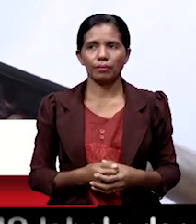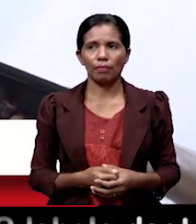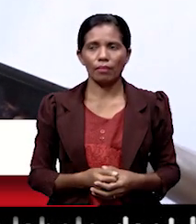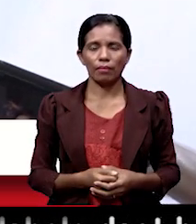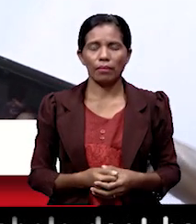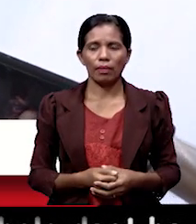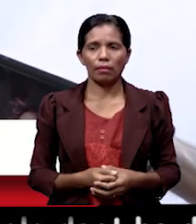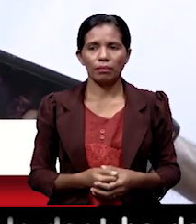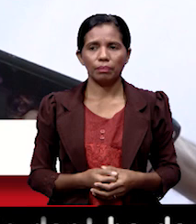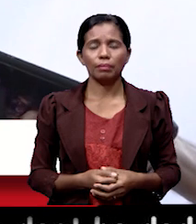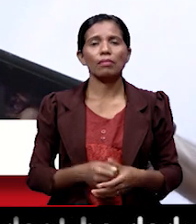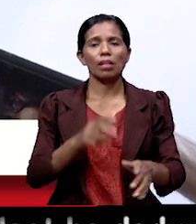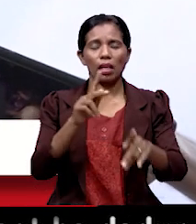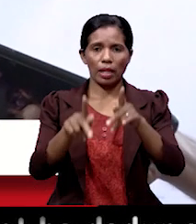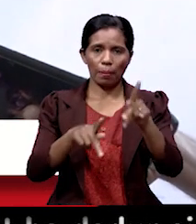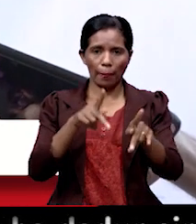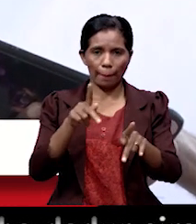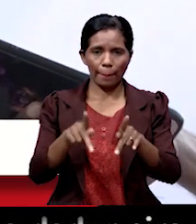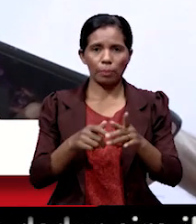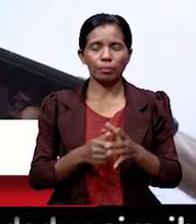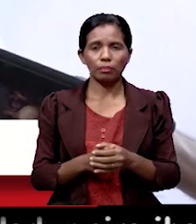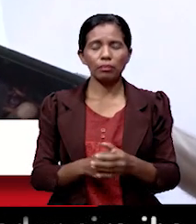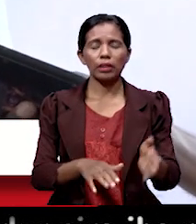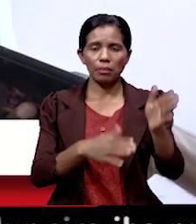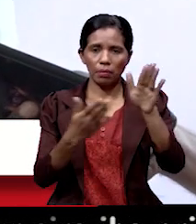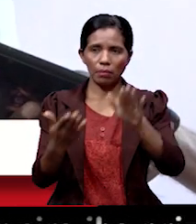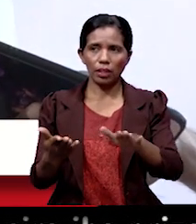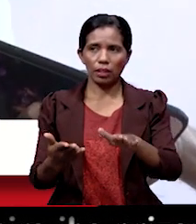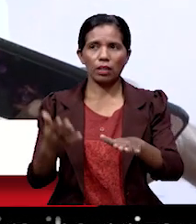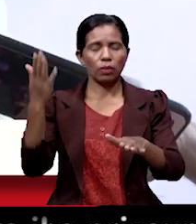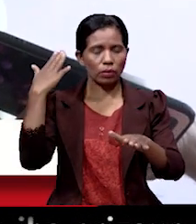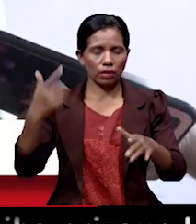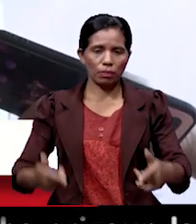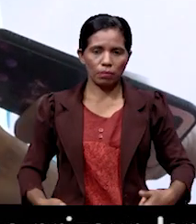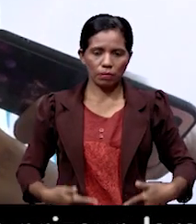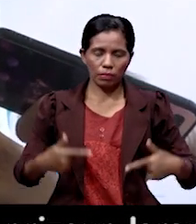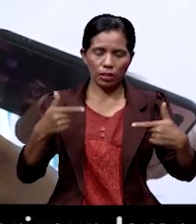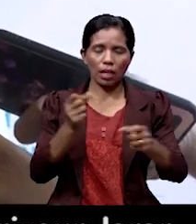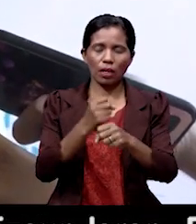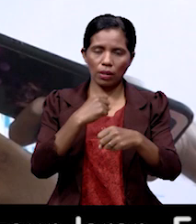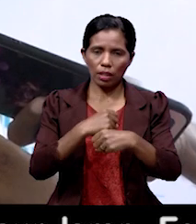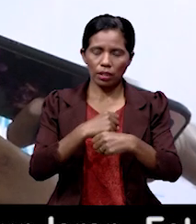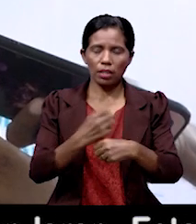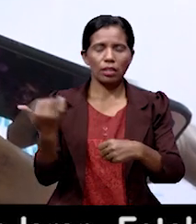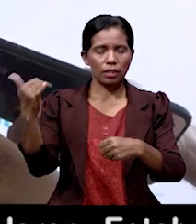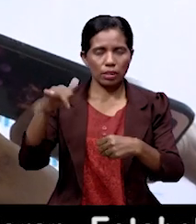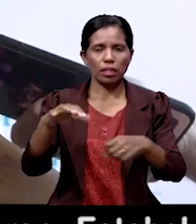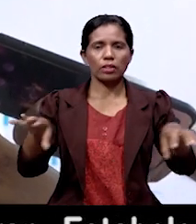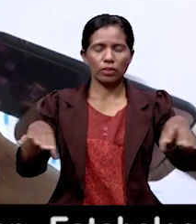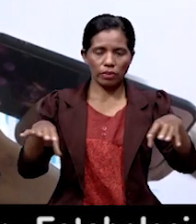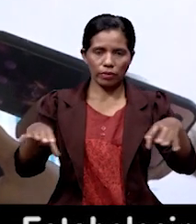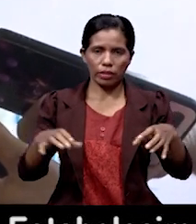que MNB mate antes nem nya mori sala nya lawni serviço. Nya lawni